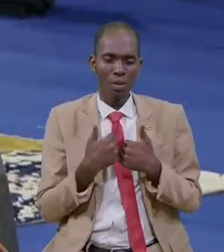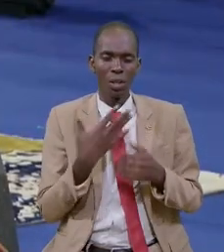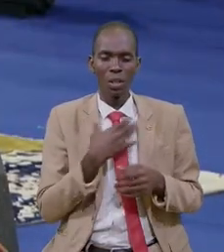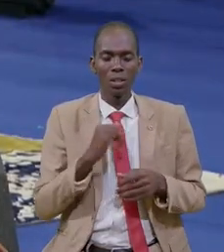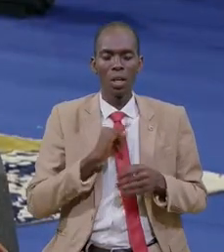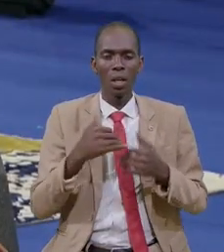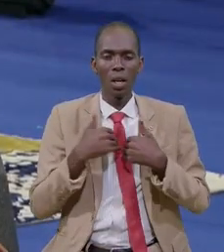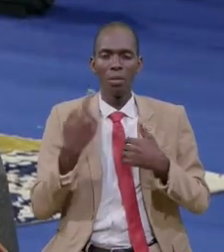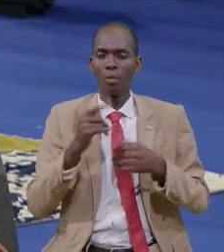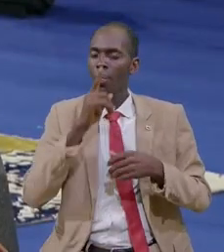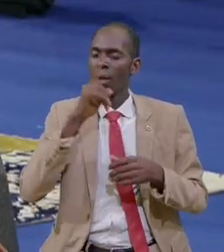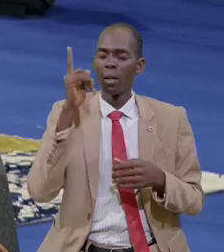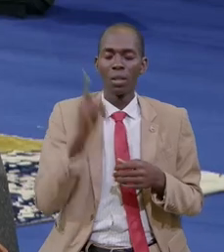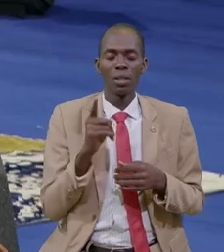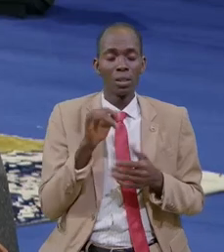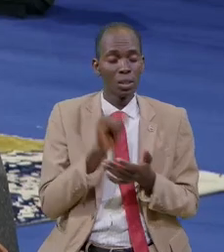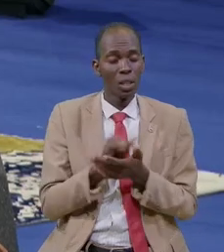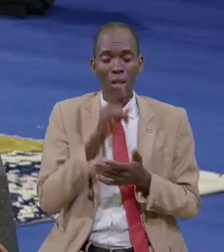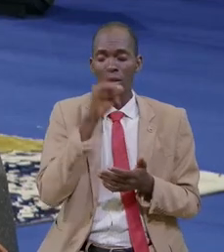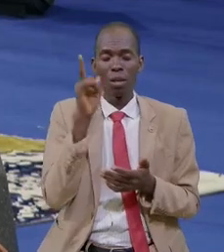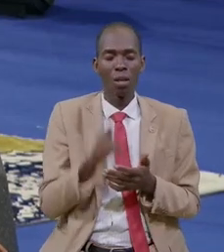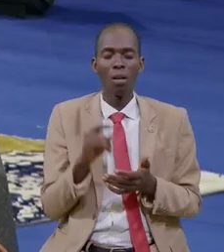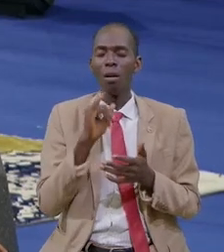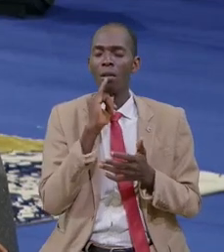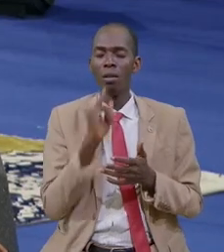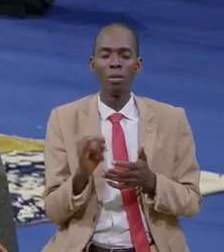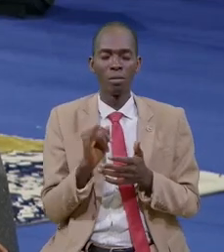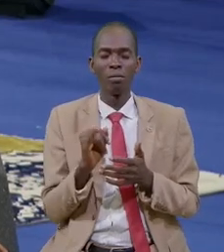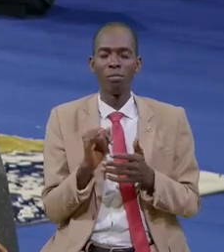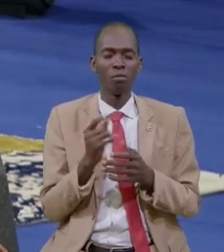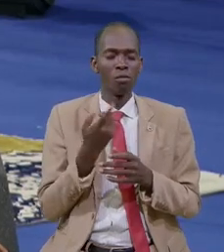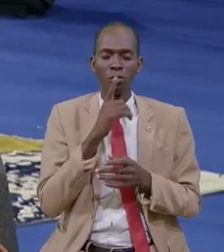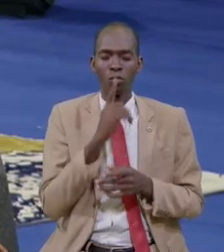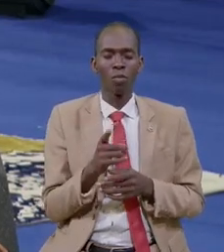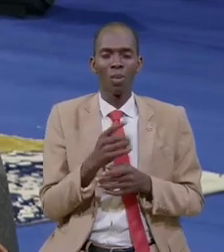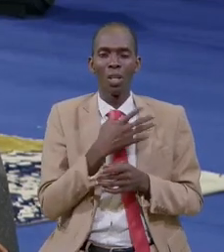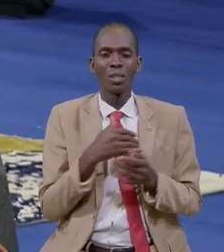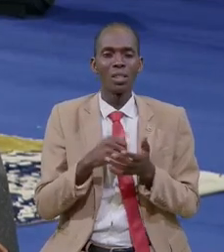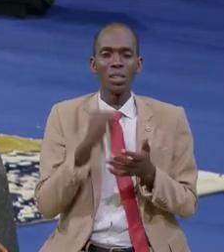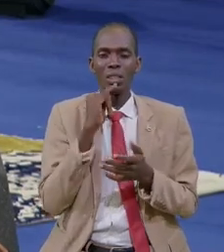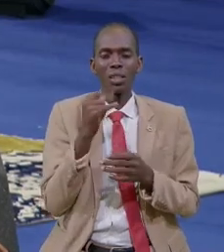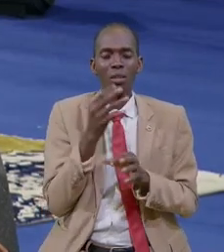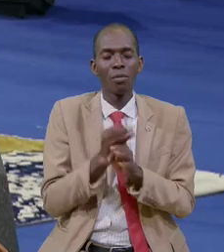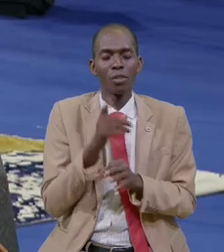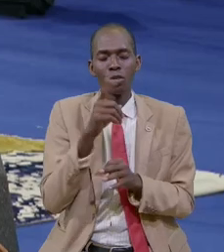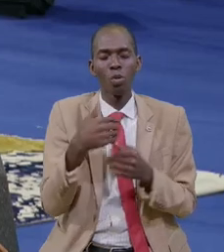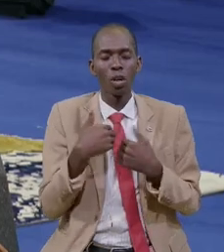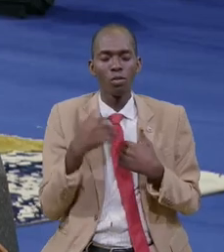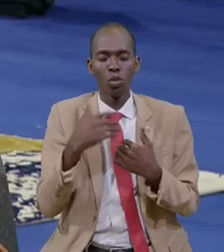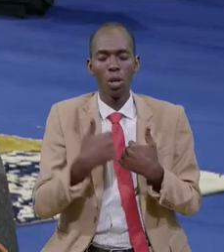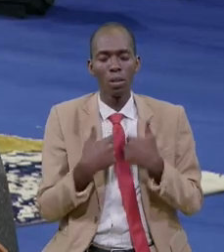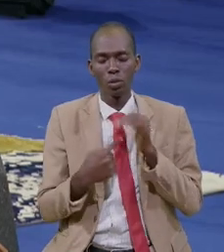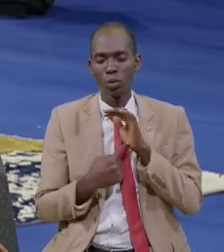j'ai l'assurance. Cette assurance, c'est la foi. Et c'est la foi que tu as, l'assurance que tu